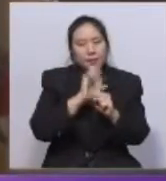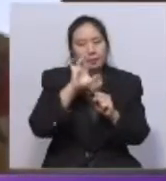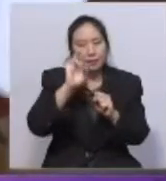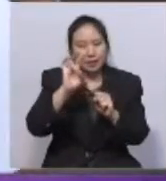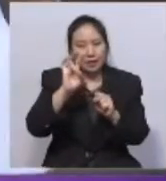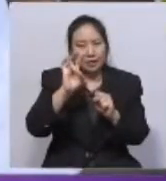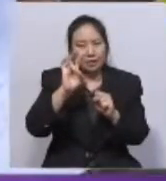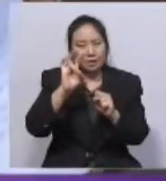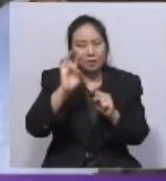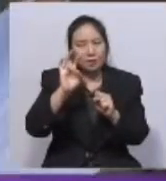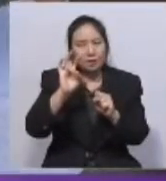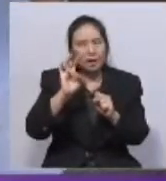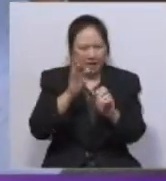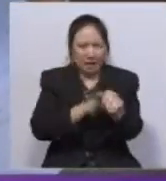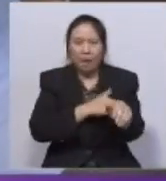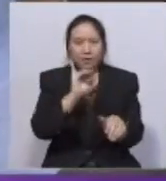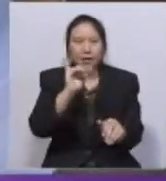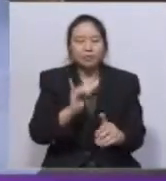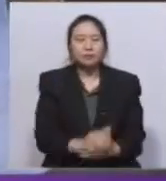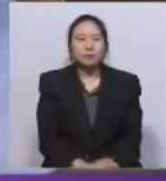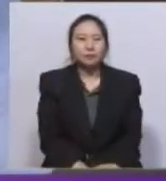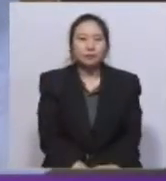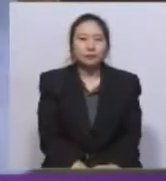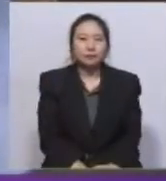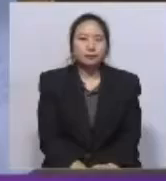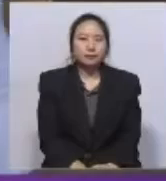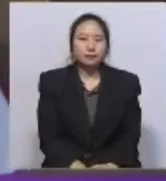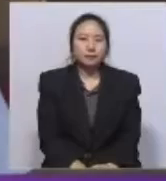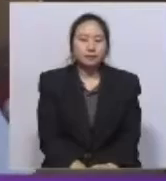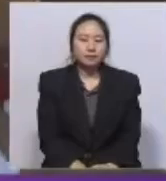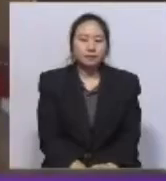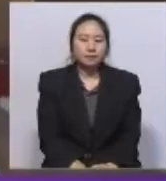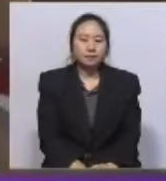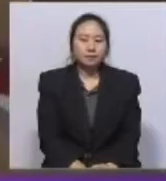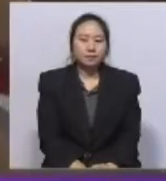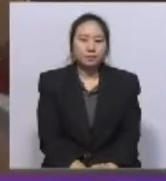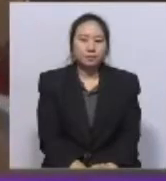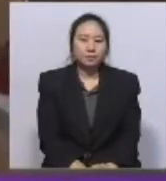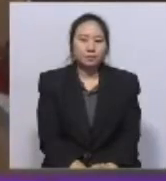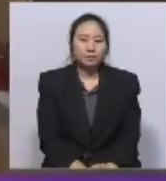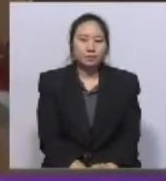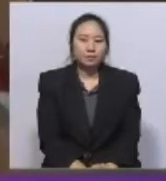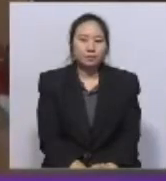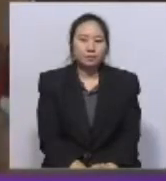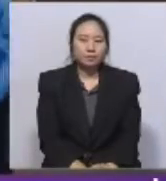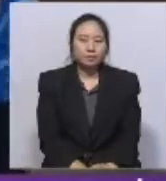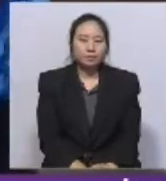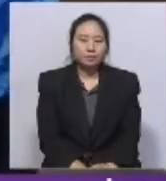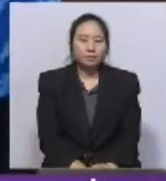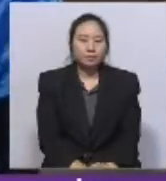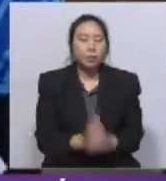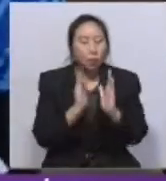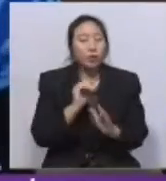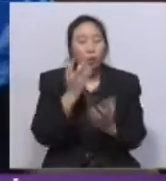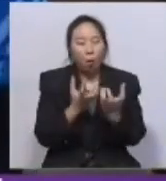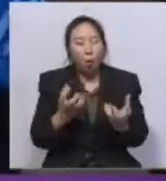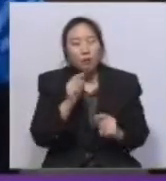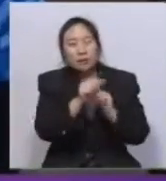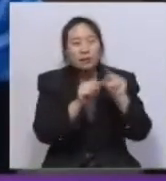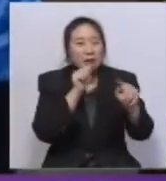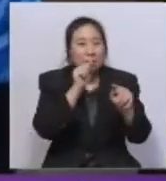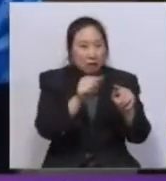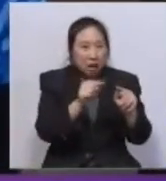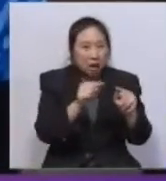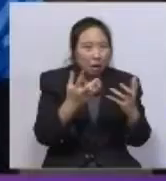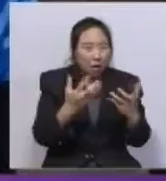งจะสร้างเมื่อไม่นานนี้เองค่ะ แต่ขอความเห็นใจอะไรกับลูกค้าแล้วก็นะที่สั่งของ โอ้ของเนี่ยบางอย่าง